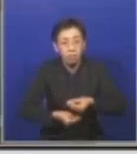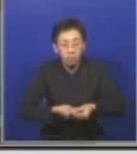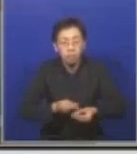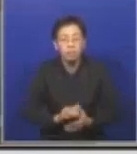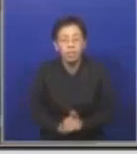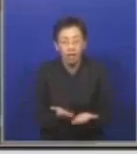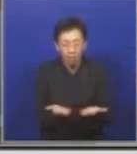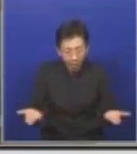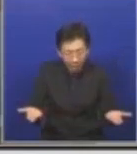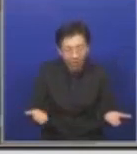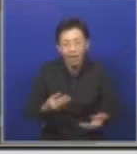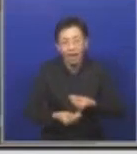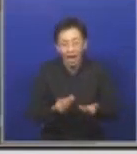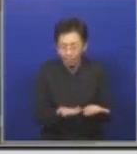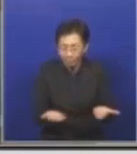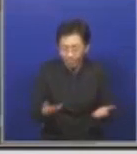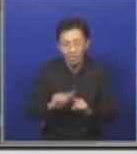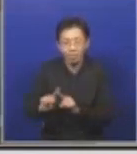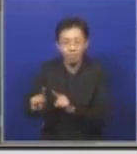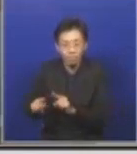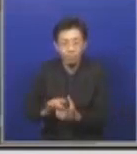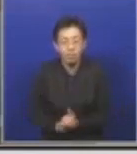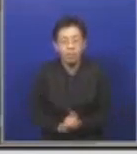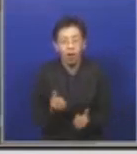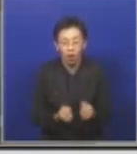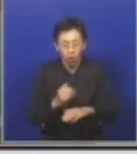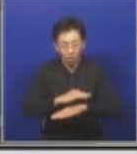และแผงลอยที่เปิดท้ายรถพุ่มพวงรายเล็กรายน้อยไหม